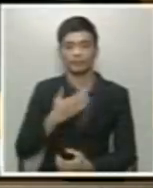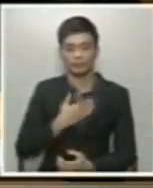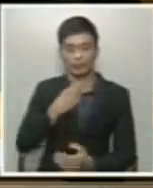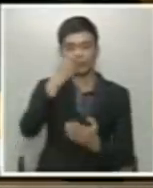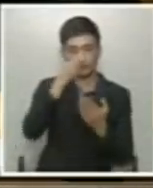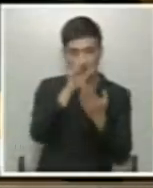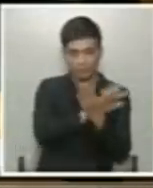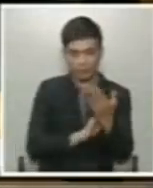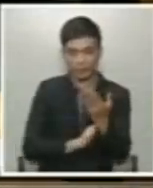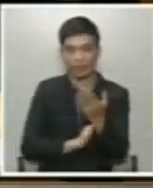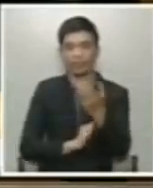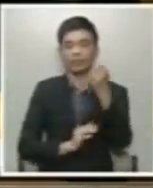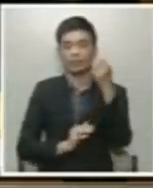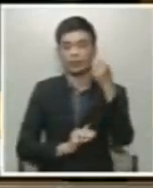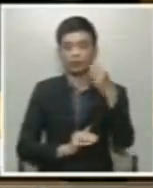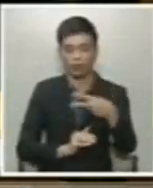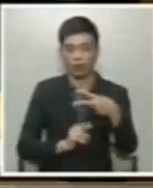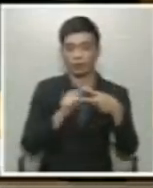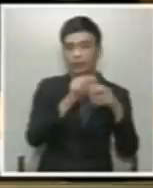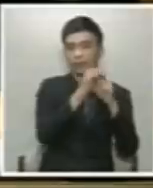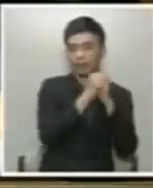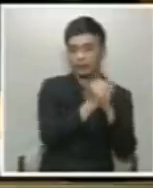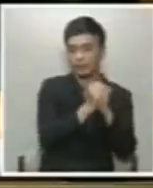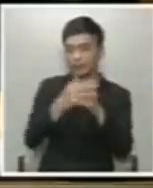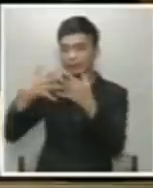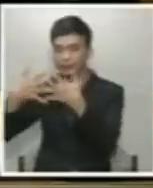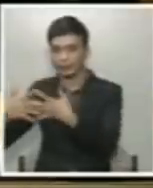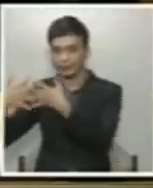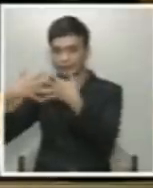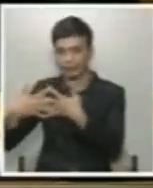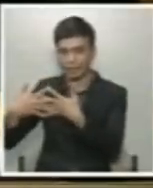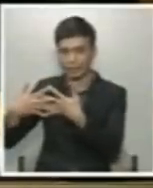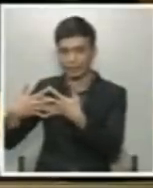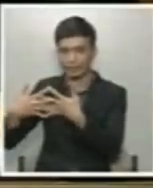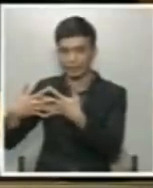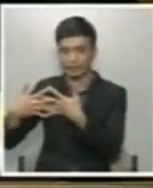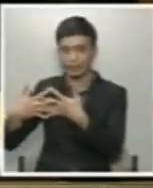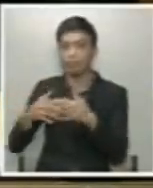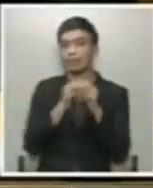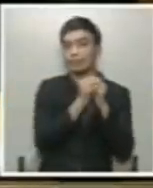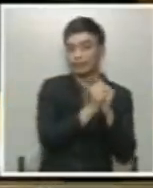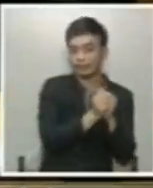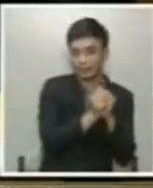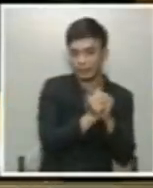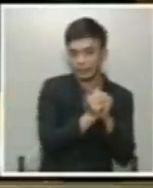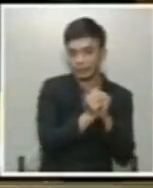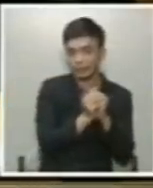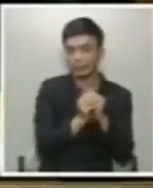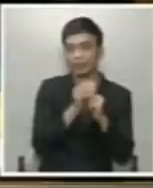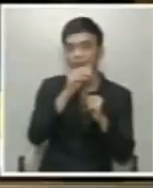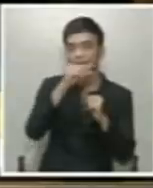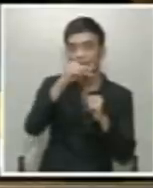องนะครับจีนกับสหรัฐจีนอัตราการเพิ่ม GNP